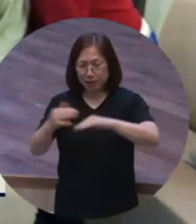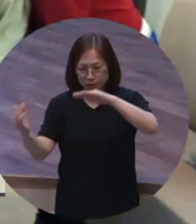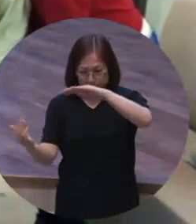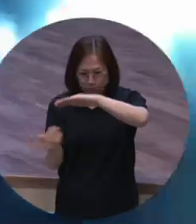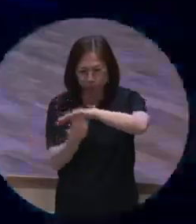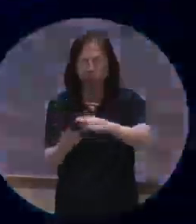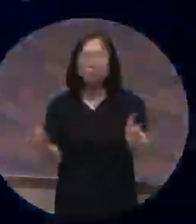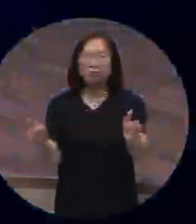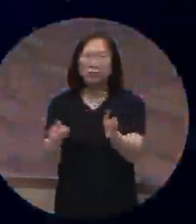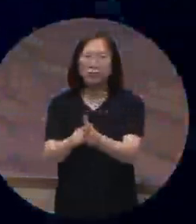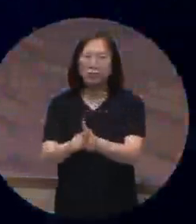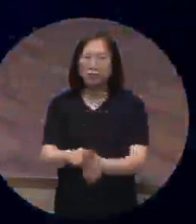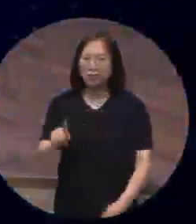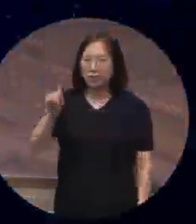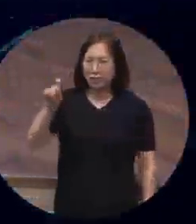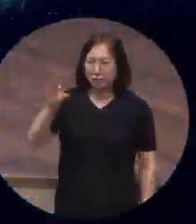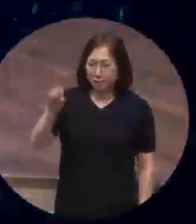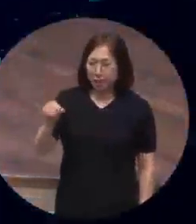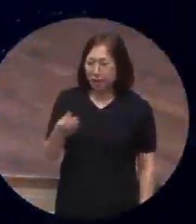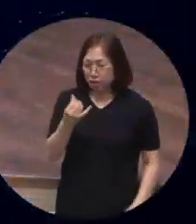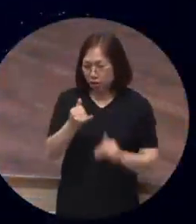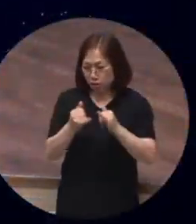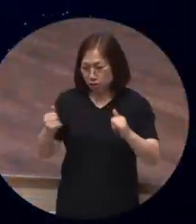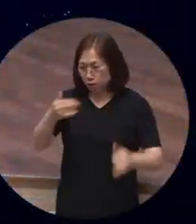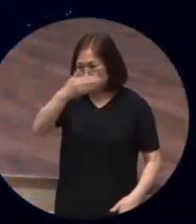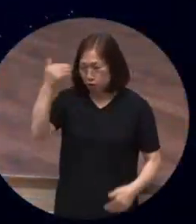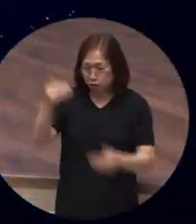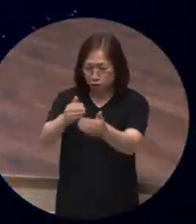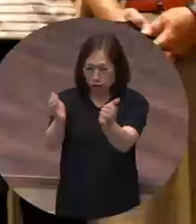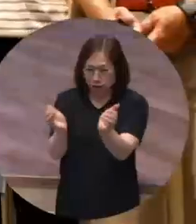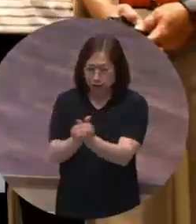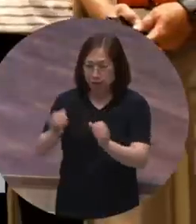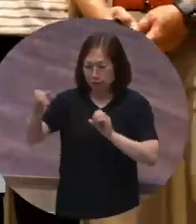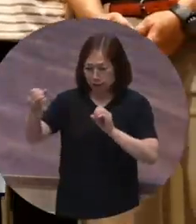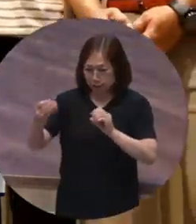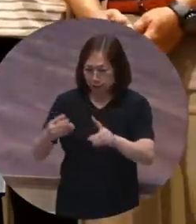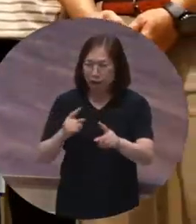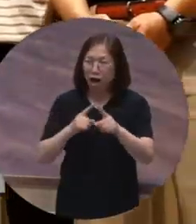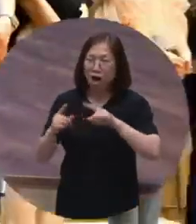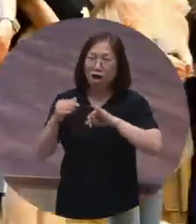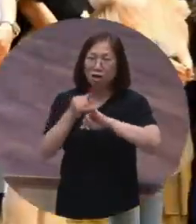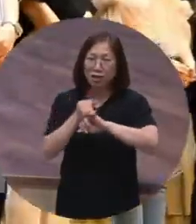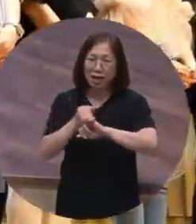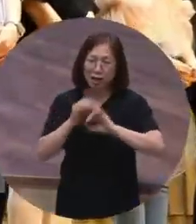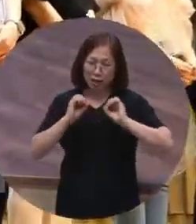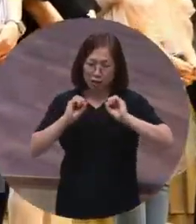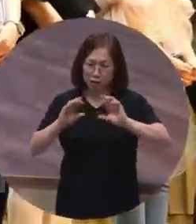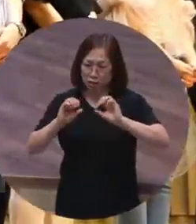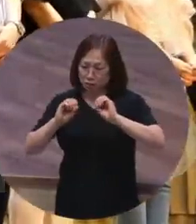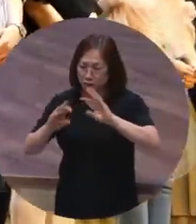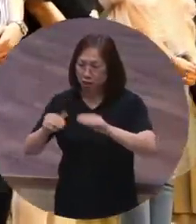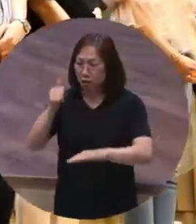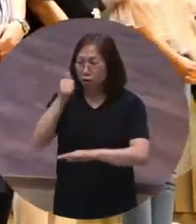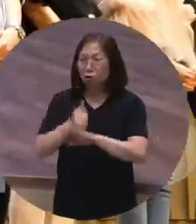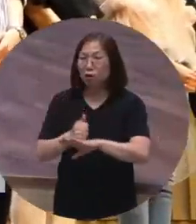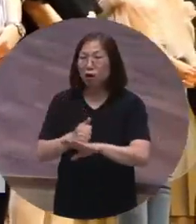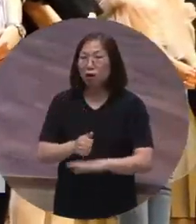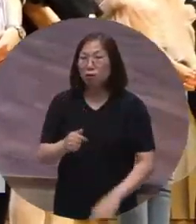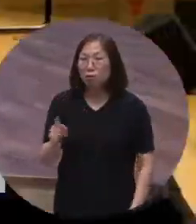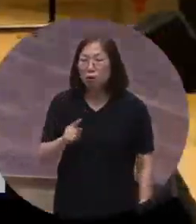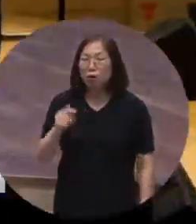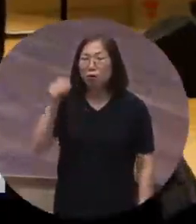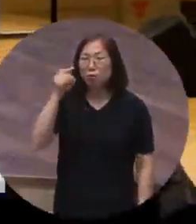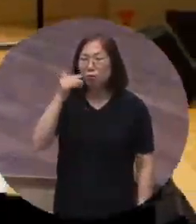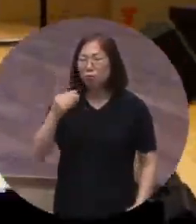믿습니다. 10만 성도를 향한 코람데오의 응답, 언약 전달의 결과, 바로 부흥입니다.